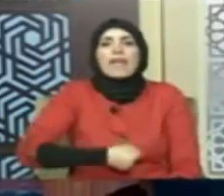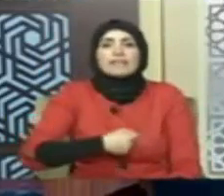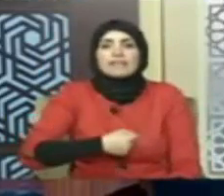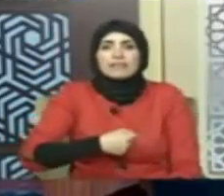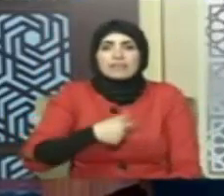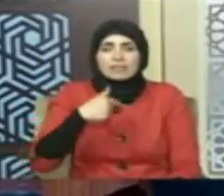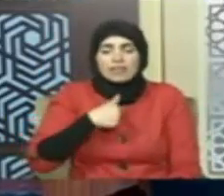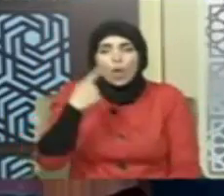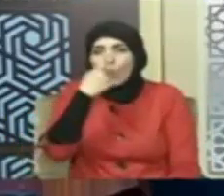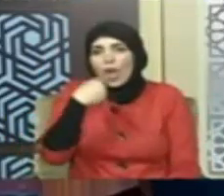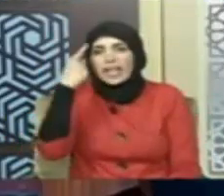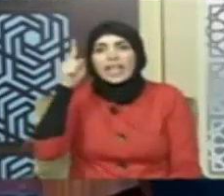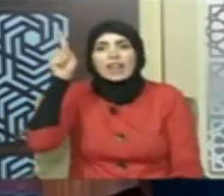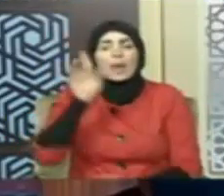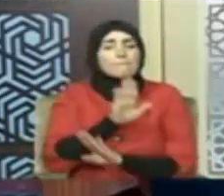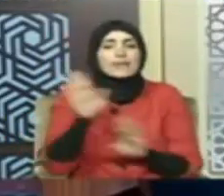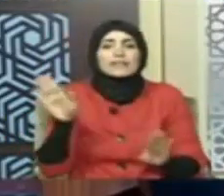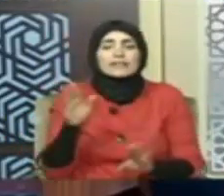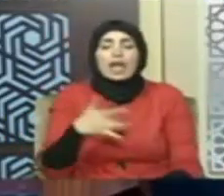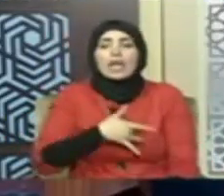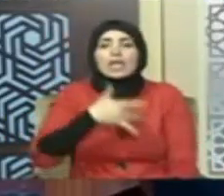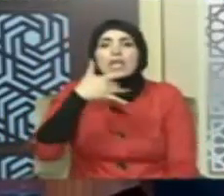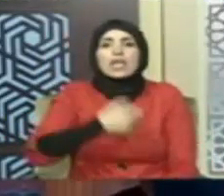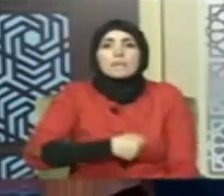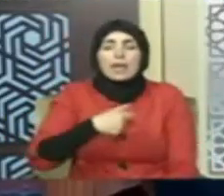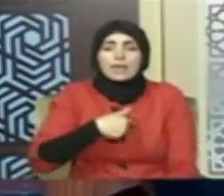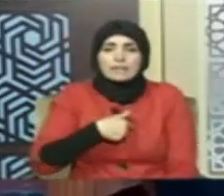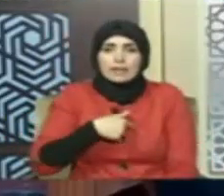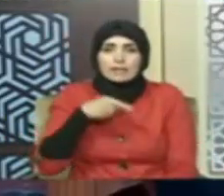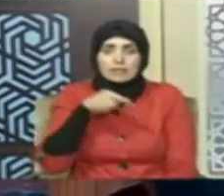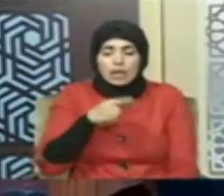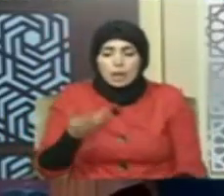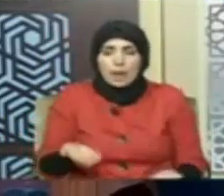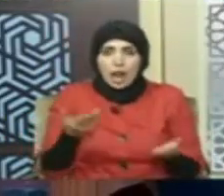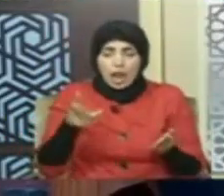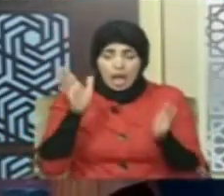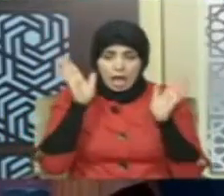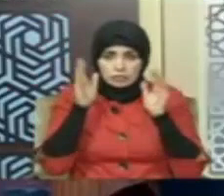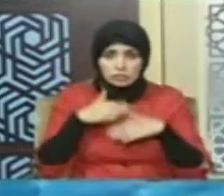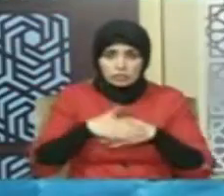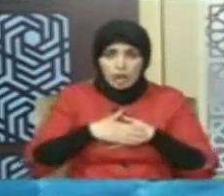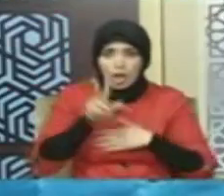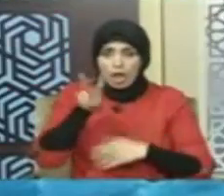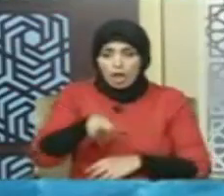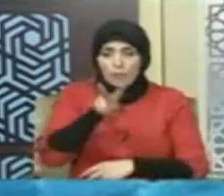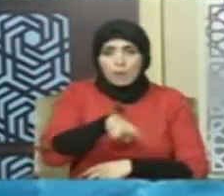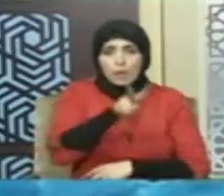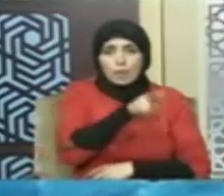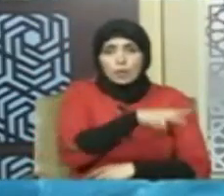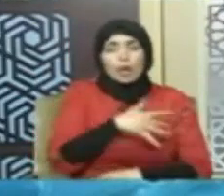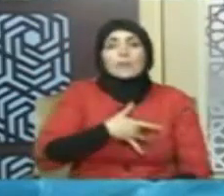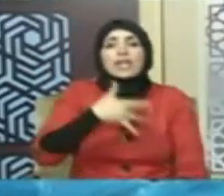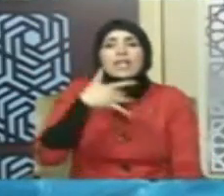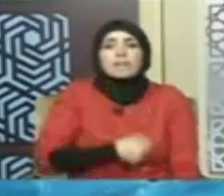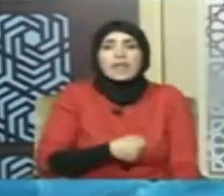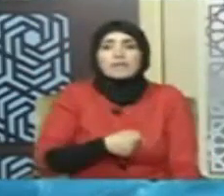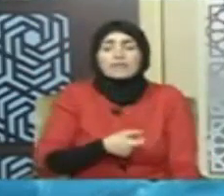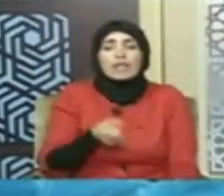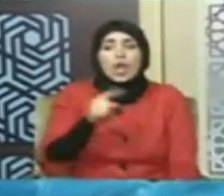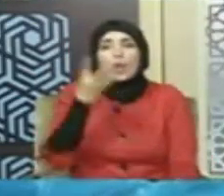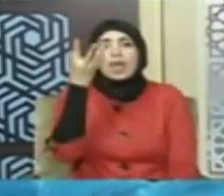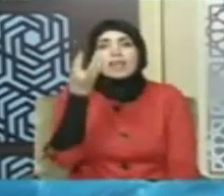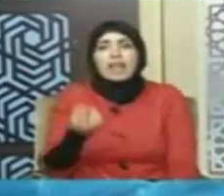الإخلاص. من صام رمضان إيمانا، من قام رمضان إيمانا، من قام ليلة